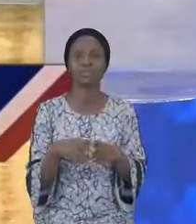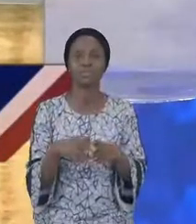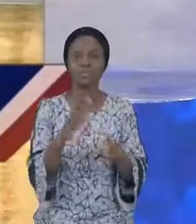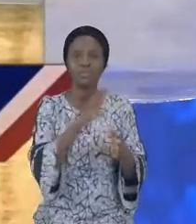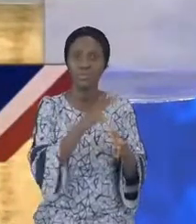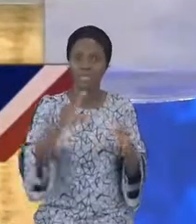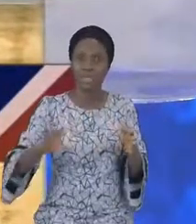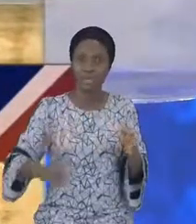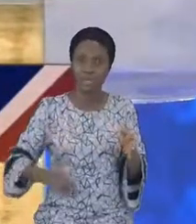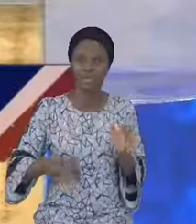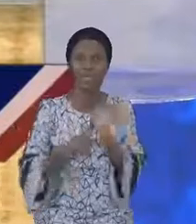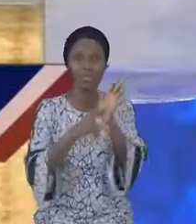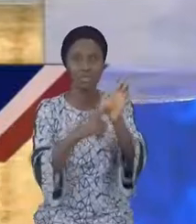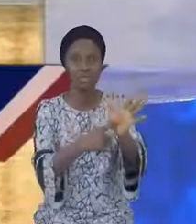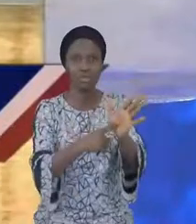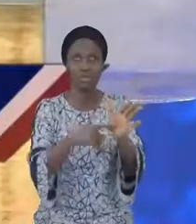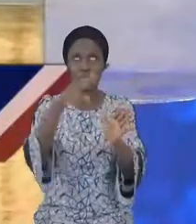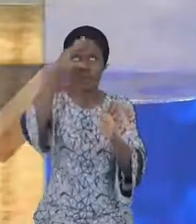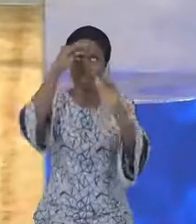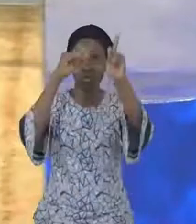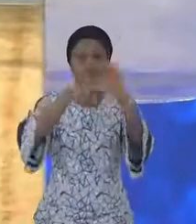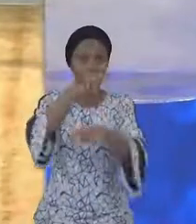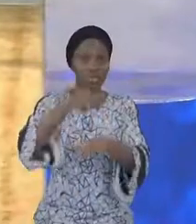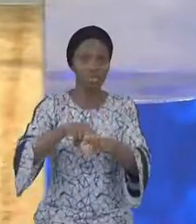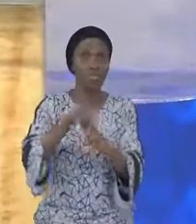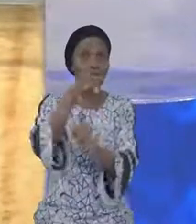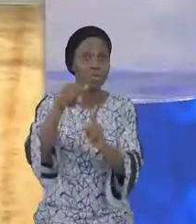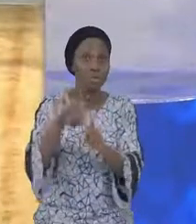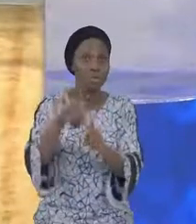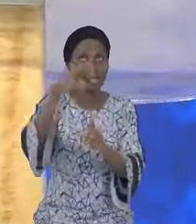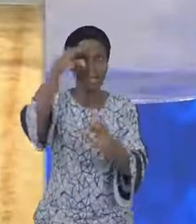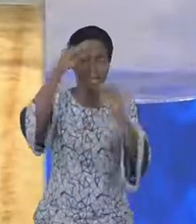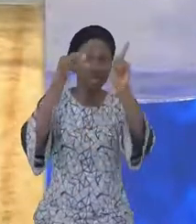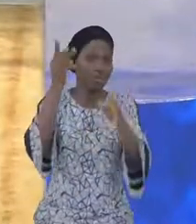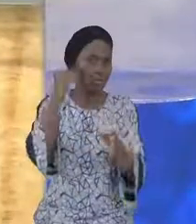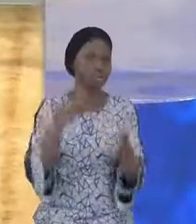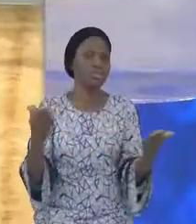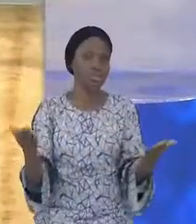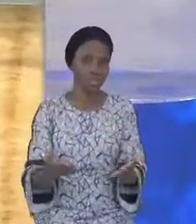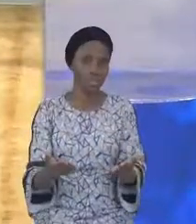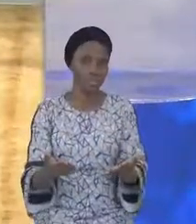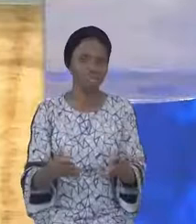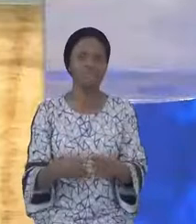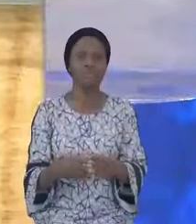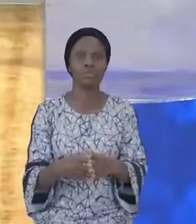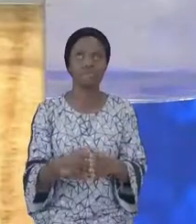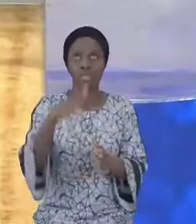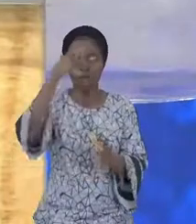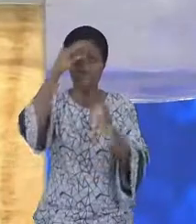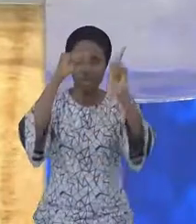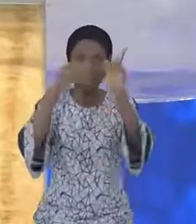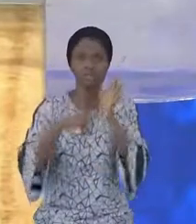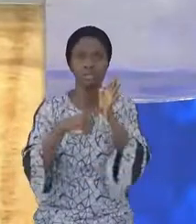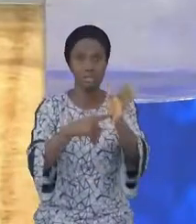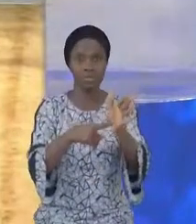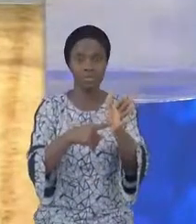lorsqu'il était sur terre. Devant les disciples, il a révélé sa nature. Il a démontré